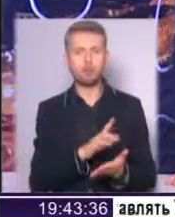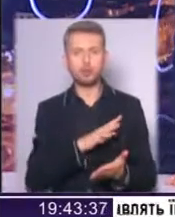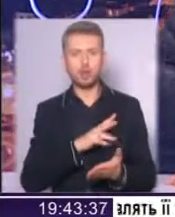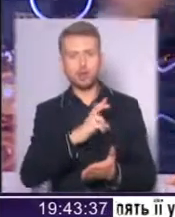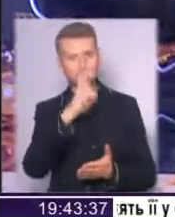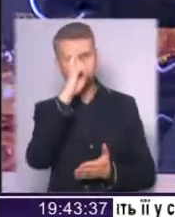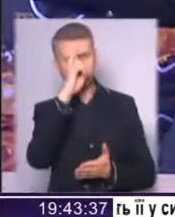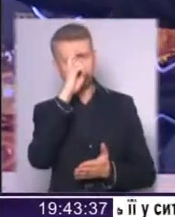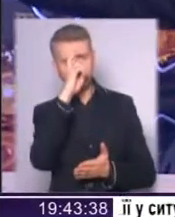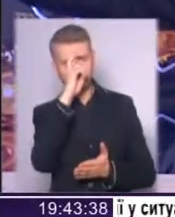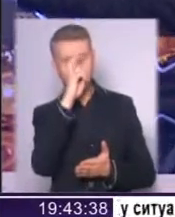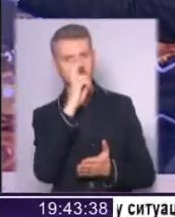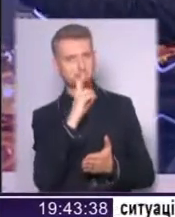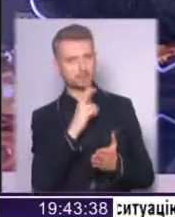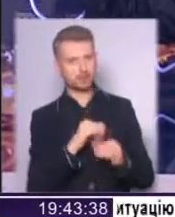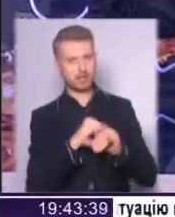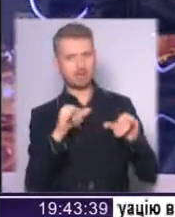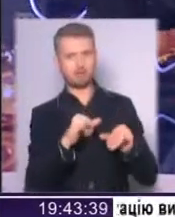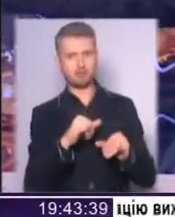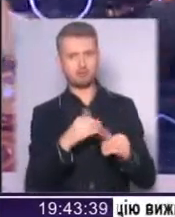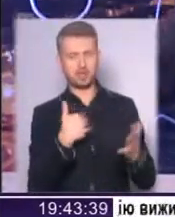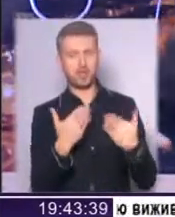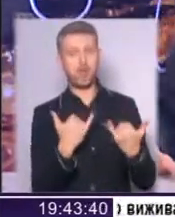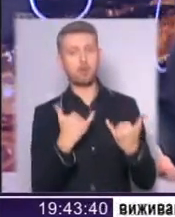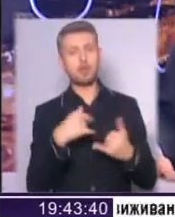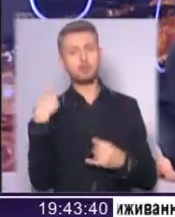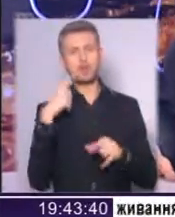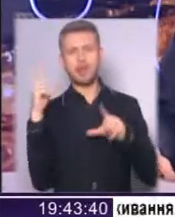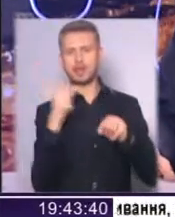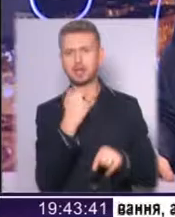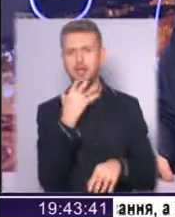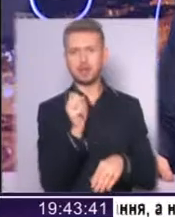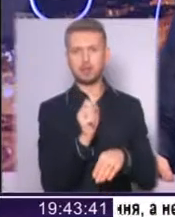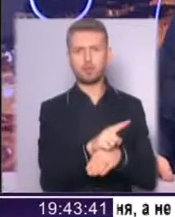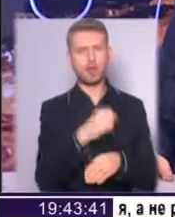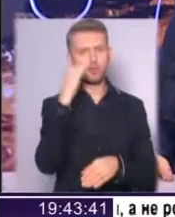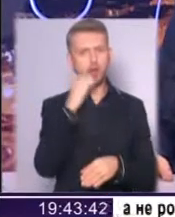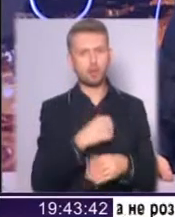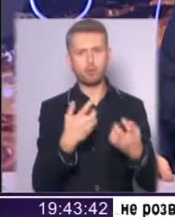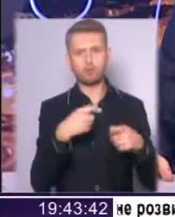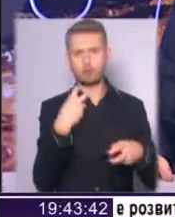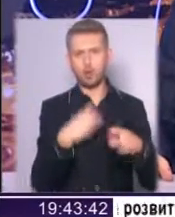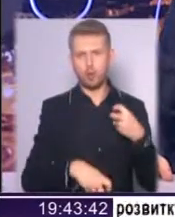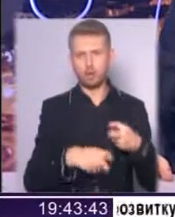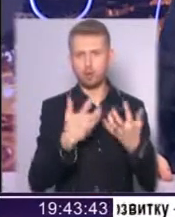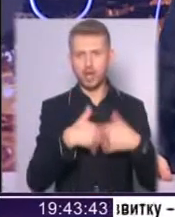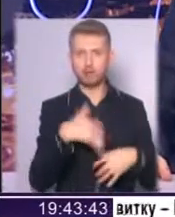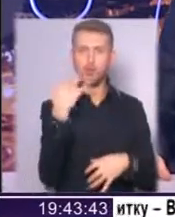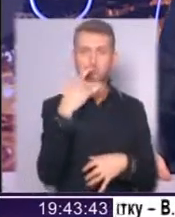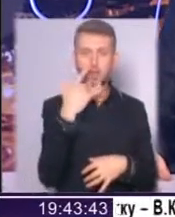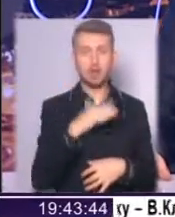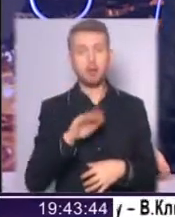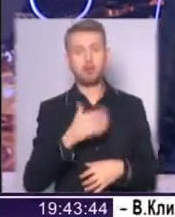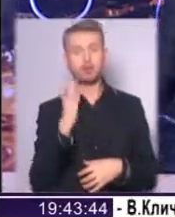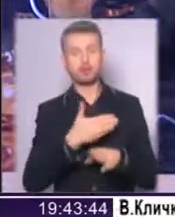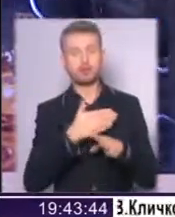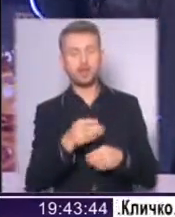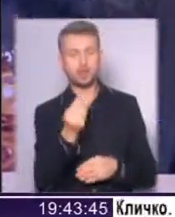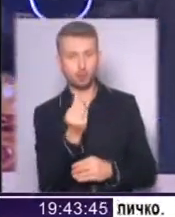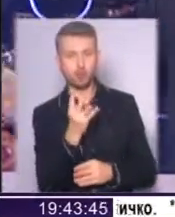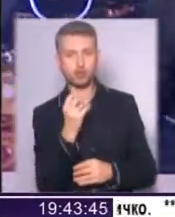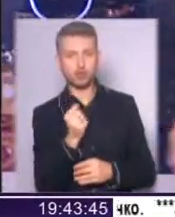завантажити наше ВПК, ми створити робочі місця, переозброїти армію, розумієте, і запустити економіку. І проблеми були б